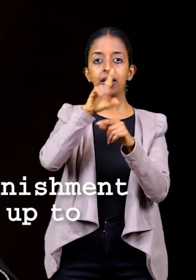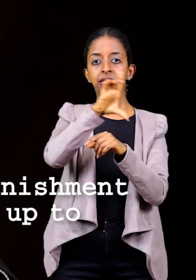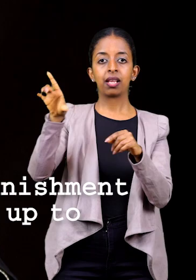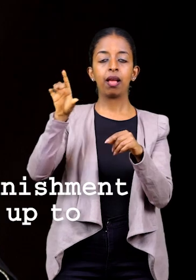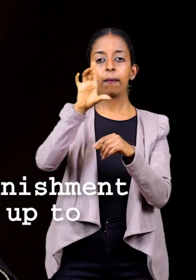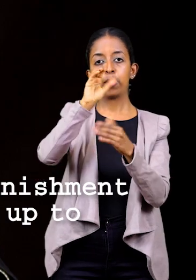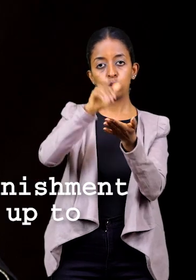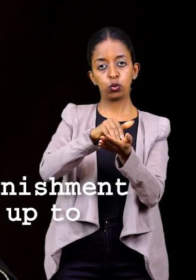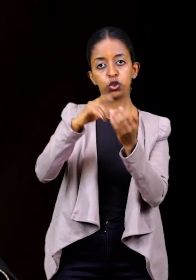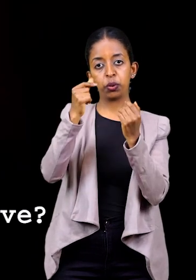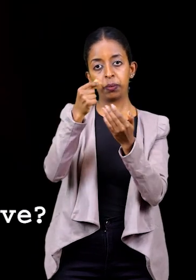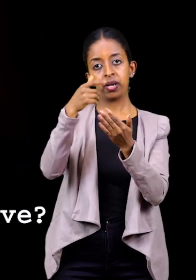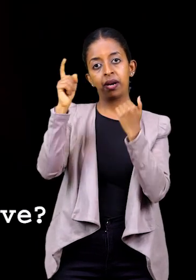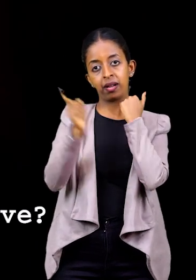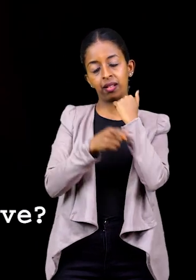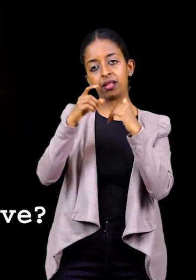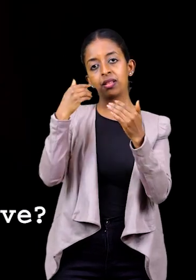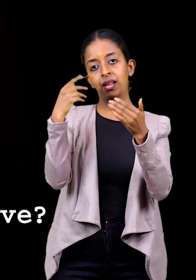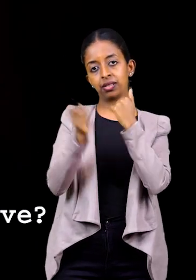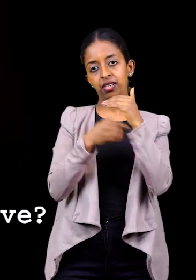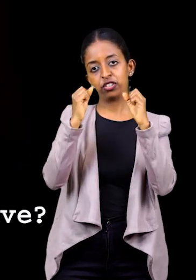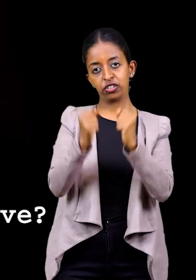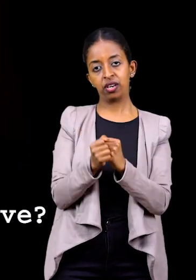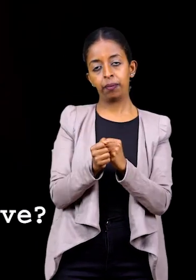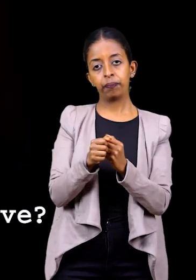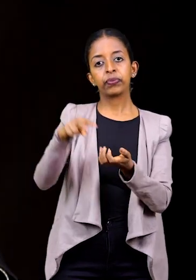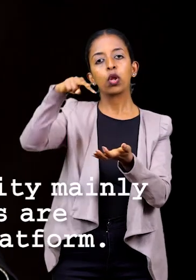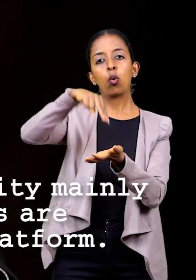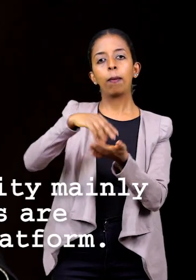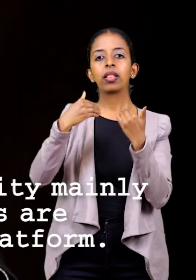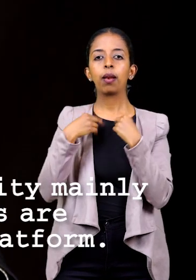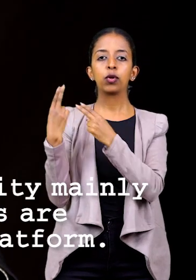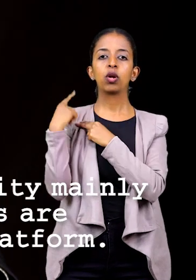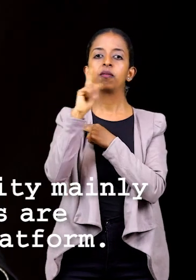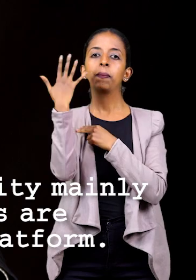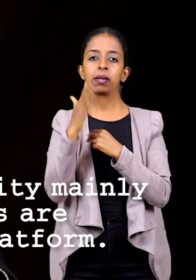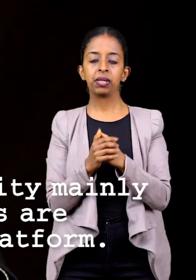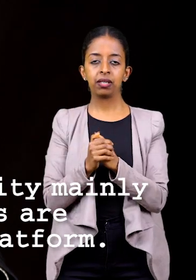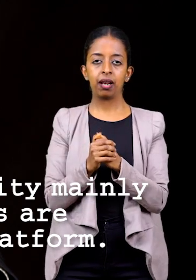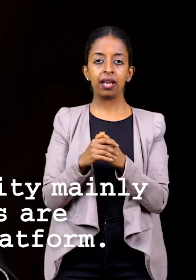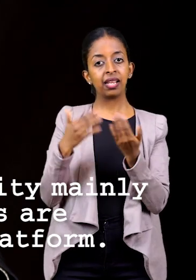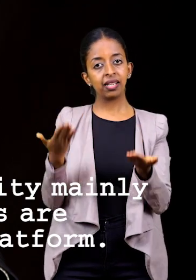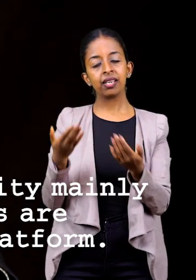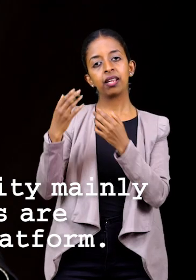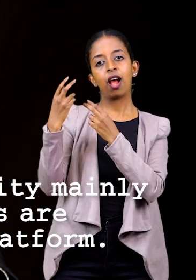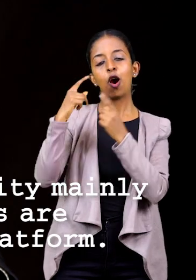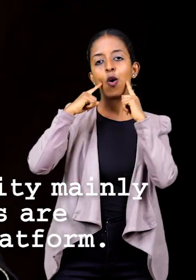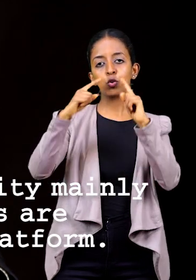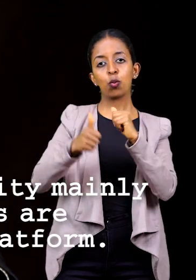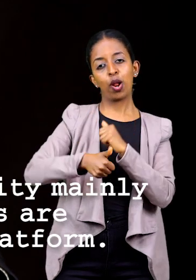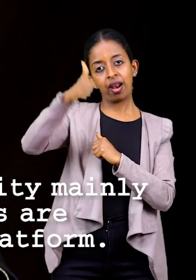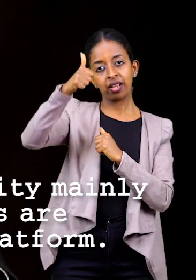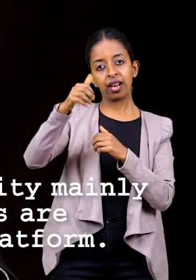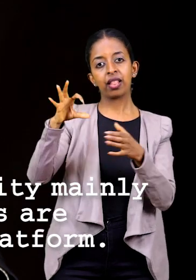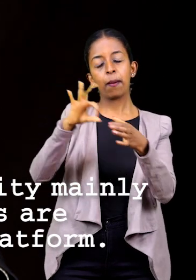qarshii 1,000 adabsiisuu danda'a. Itti gaafatamummaan dhaabbilee qaban maal fakkaata? Egaa labsichi adda durummaan